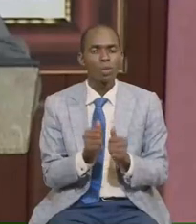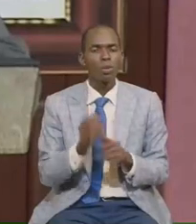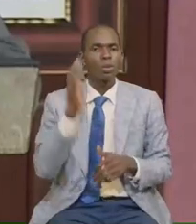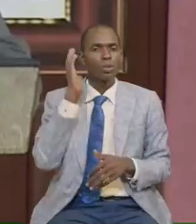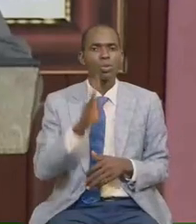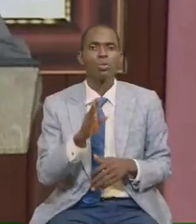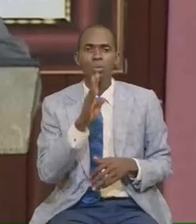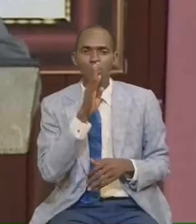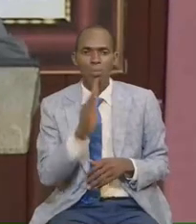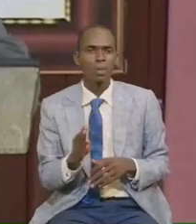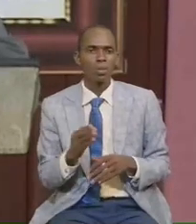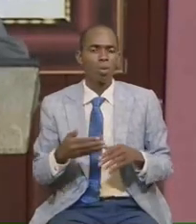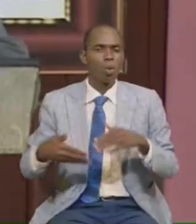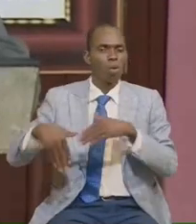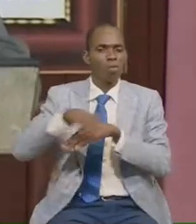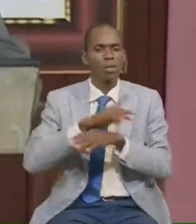royaume.